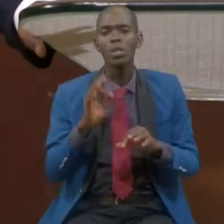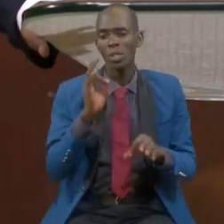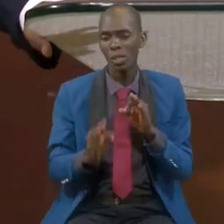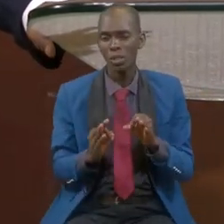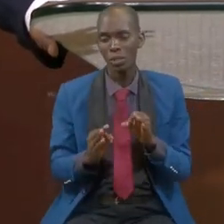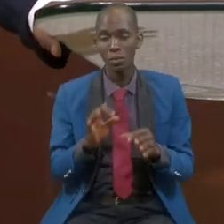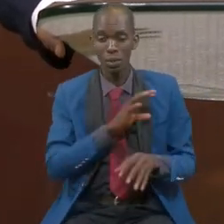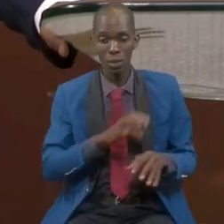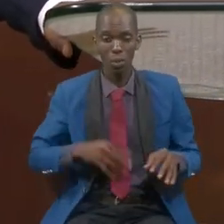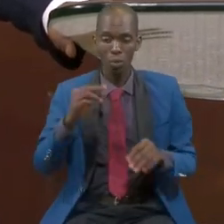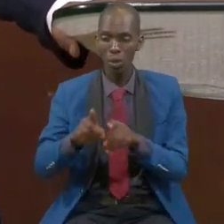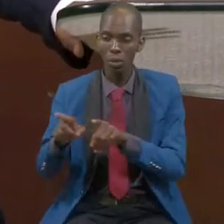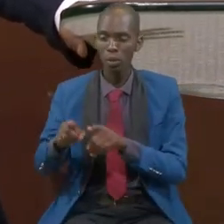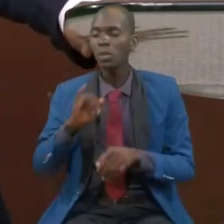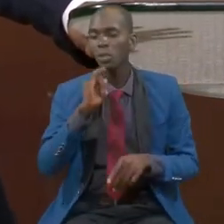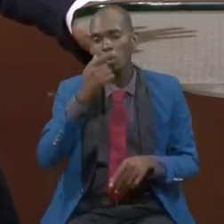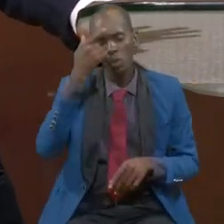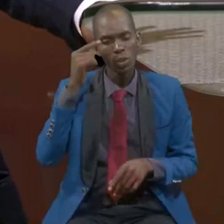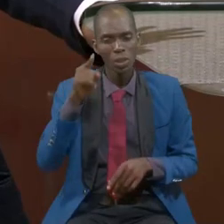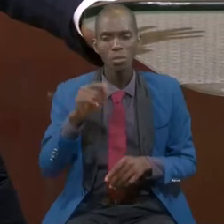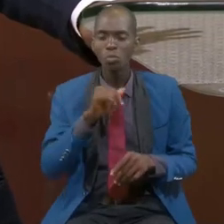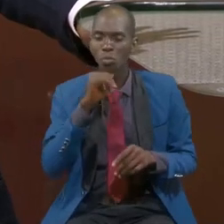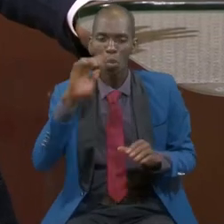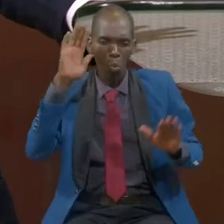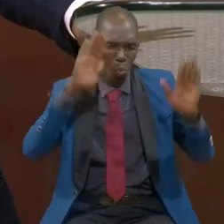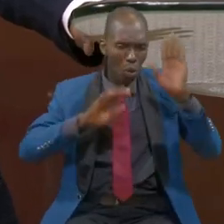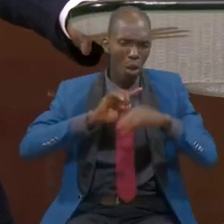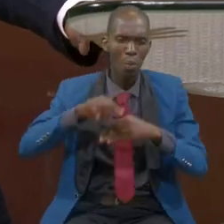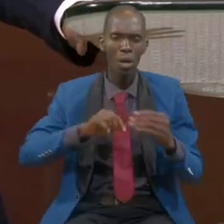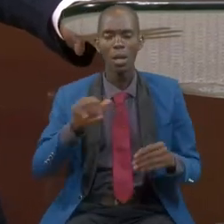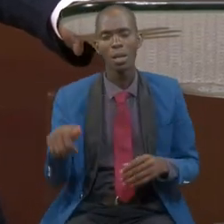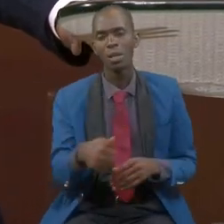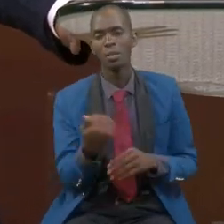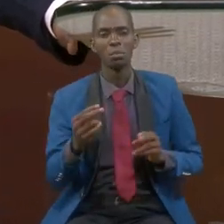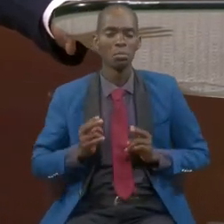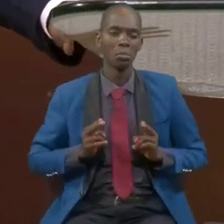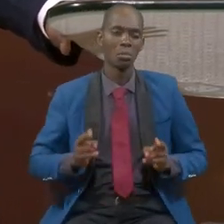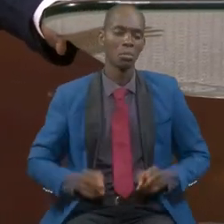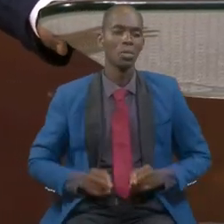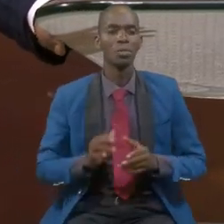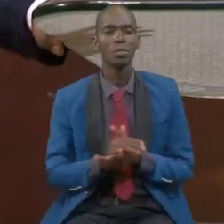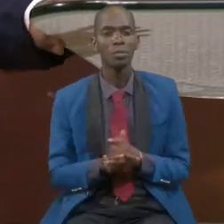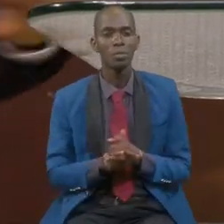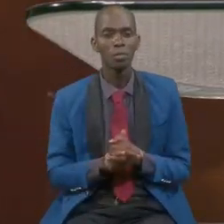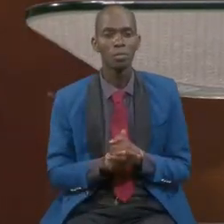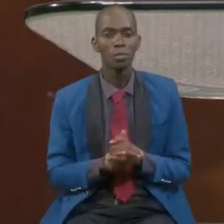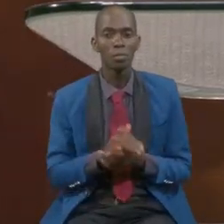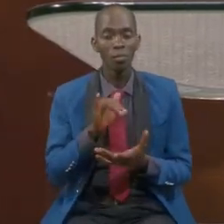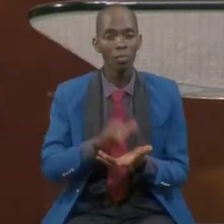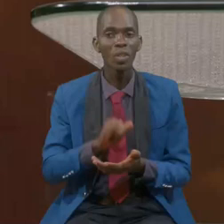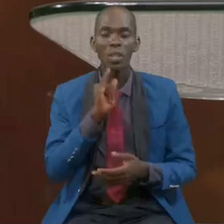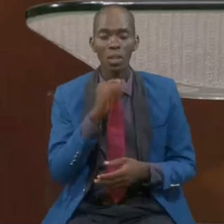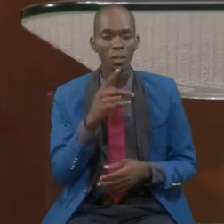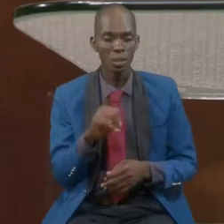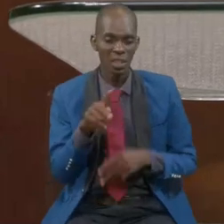Parce qu'il ne s'inquiète de personne, car tu ne regardes pas à l'apparence des hommes. C'est